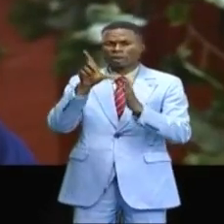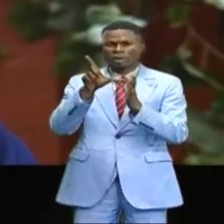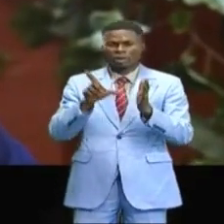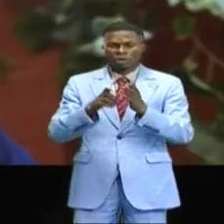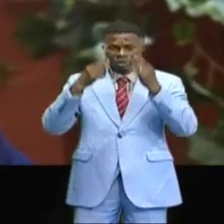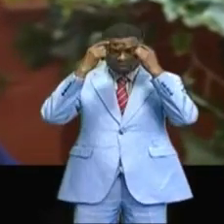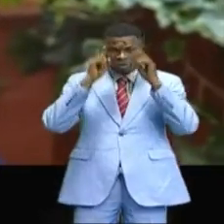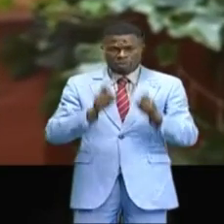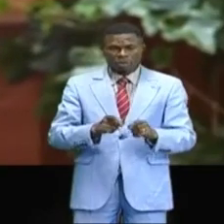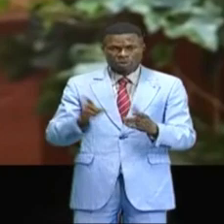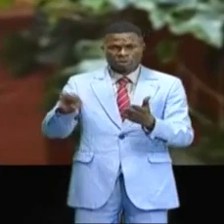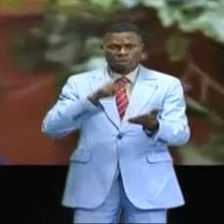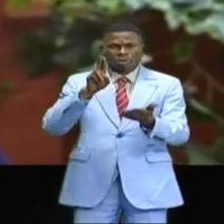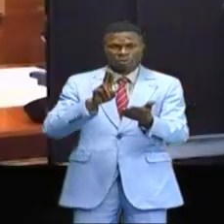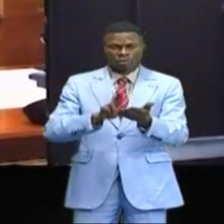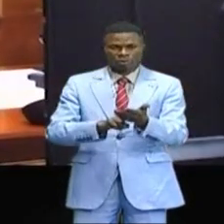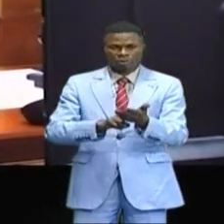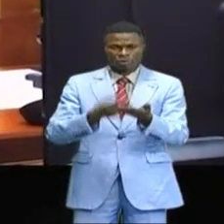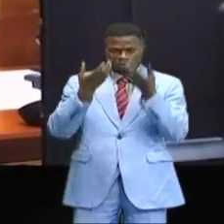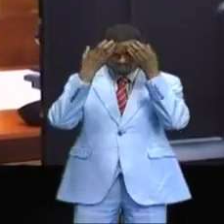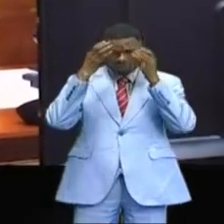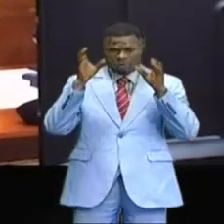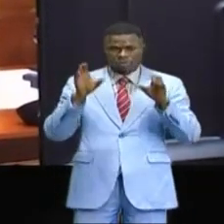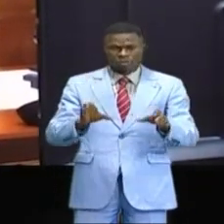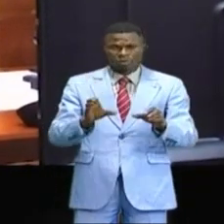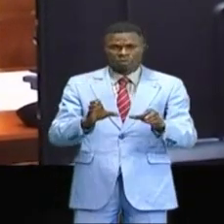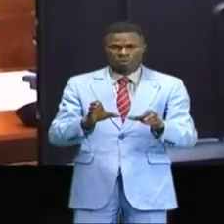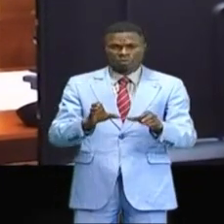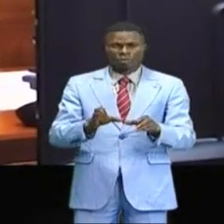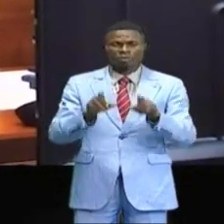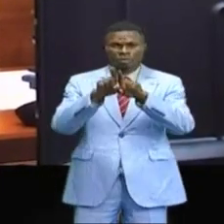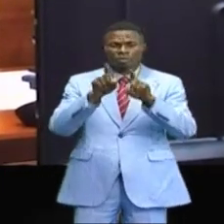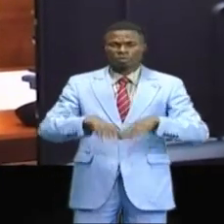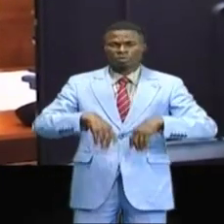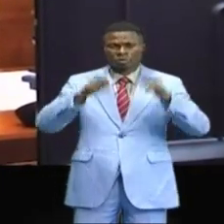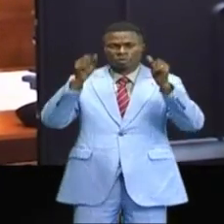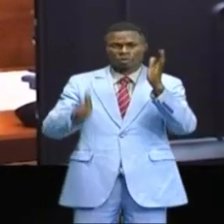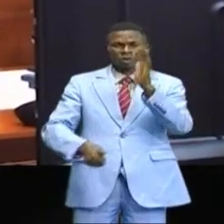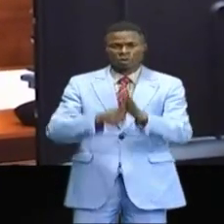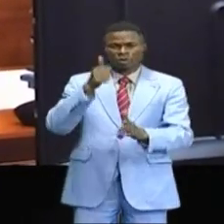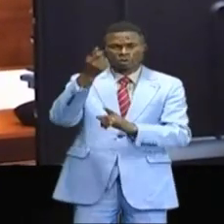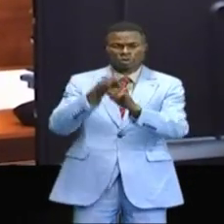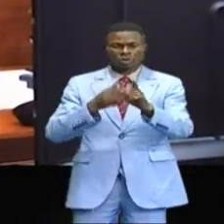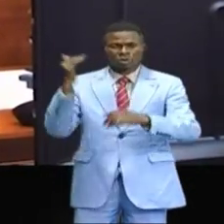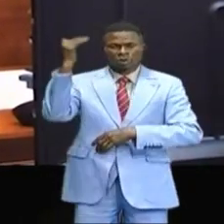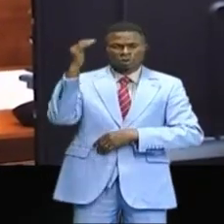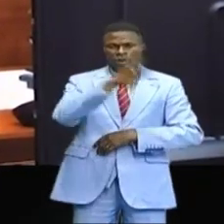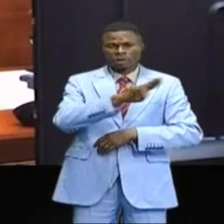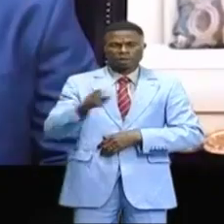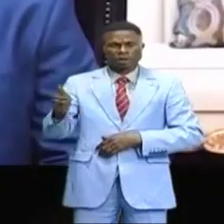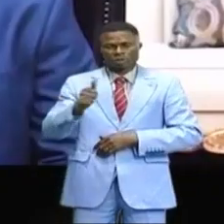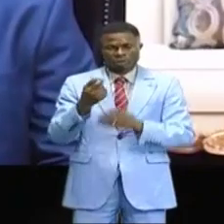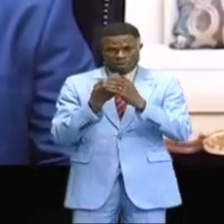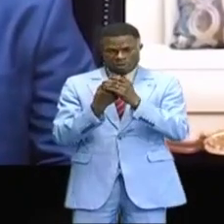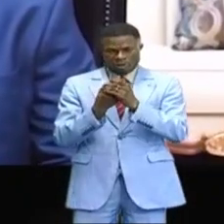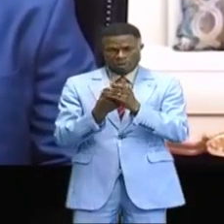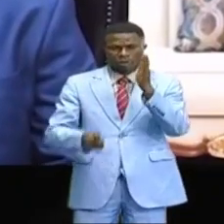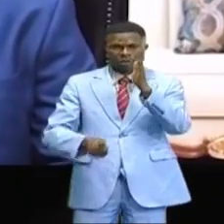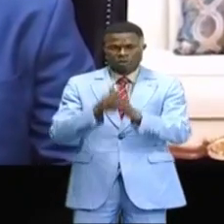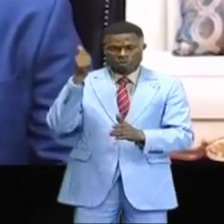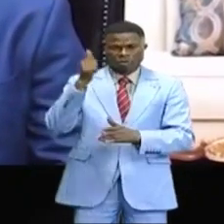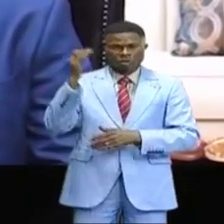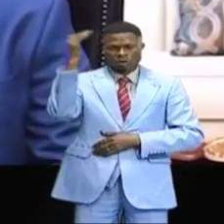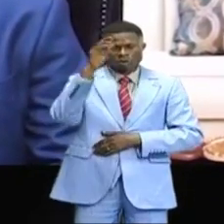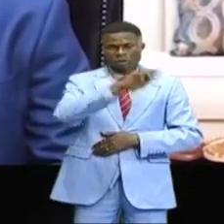décidées lors de la signature de la Convention, amendée et consolidée le 11 décembre 2021, quittant à l'échéance le 11 décembre